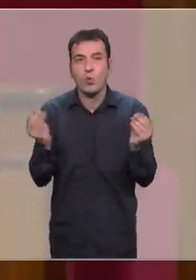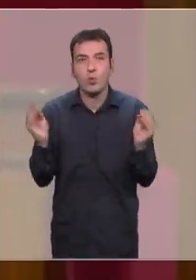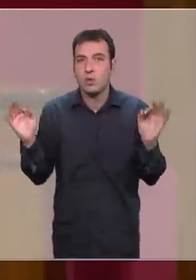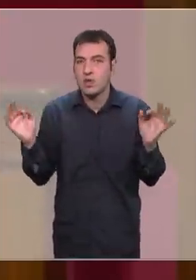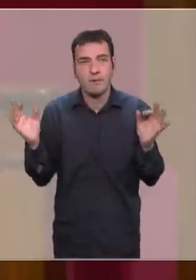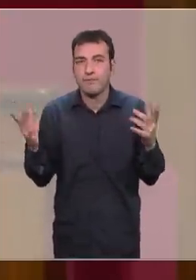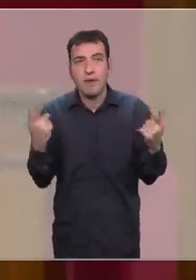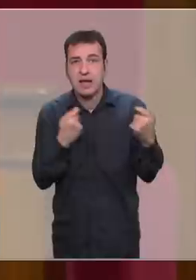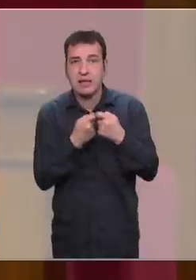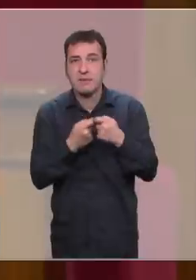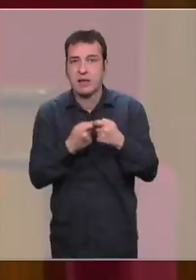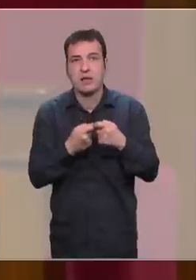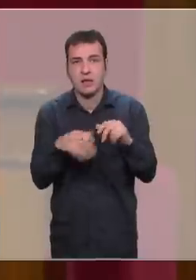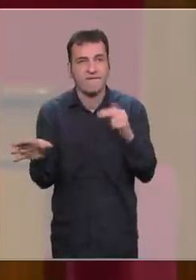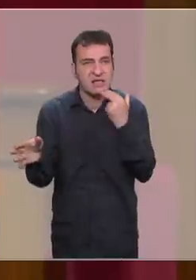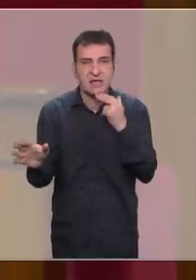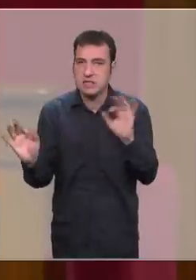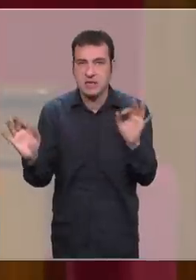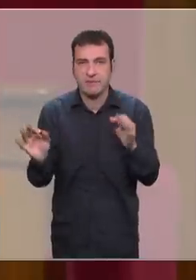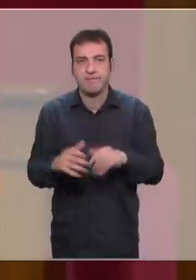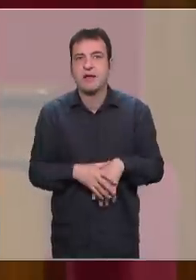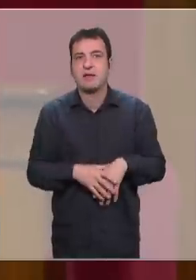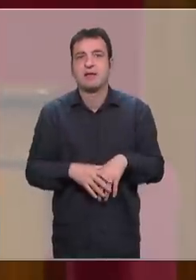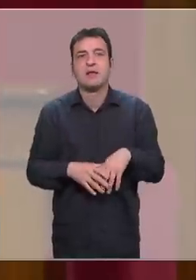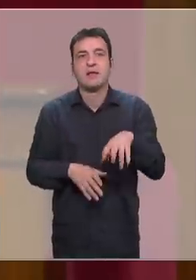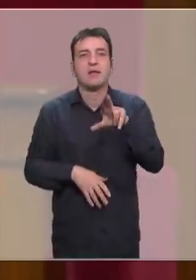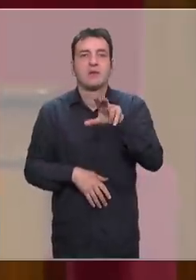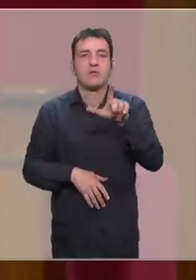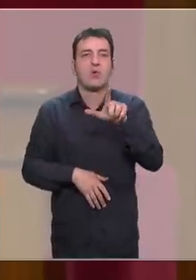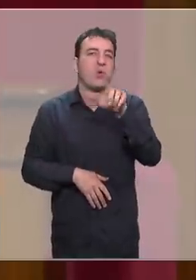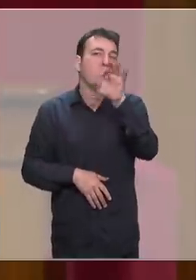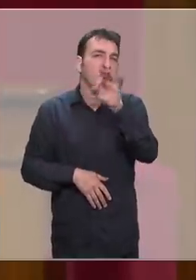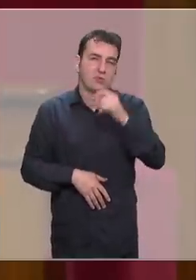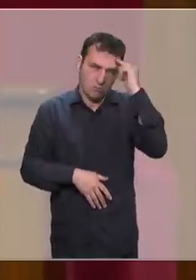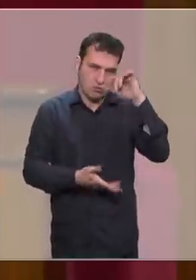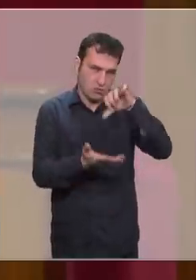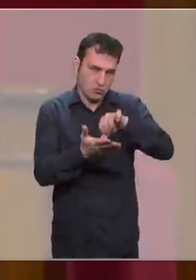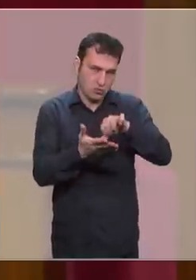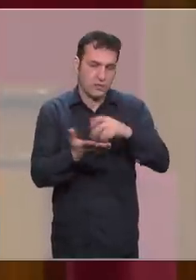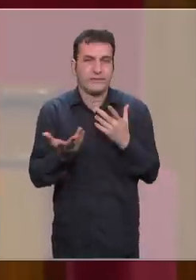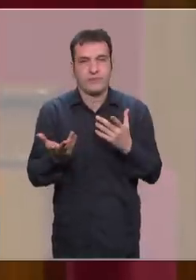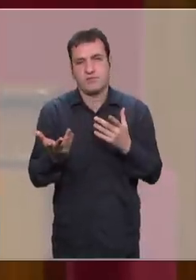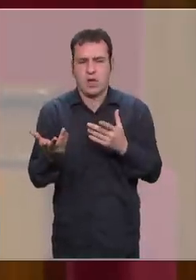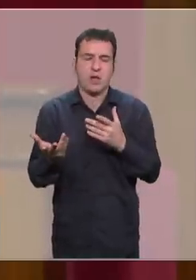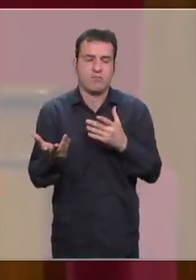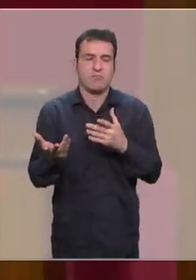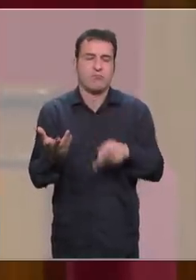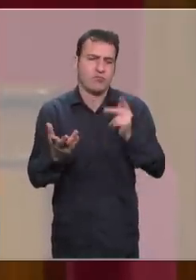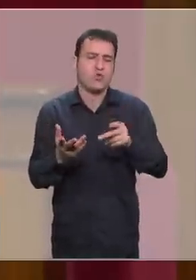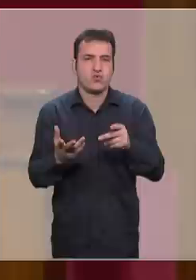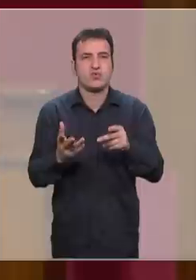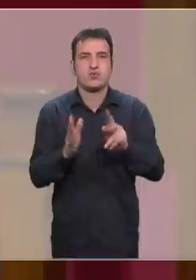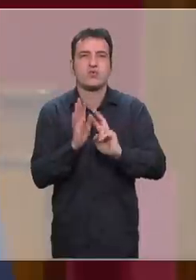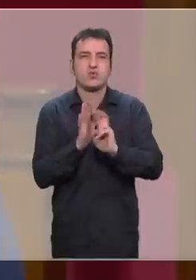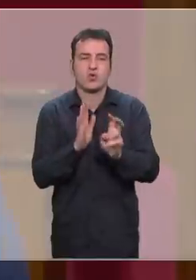adapté et efficace. Ce chiffre tombe à 32% pour l'hypercentre, plus dense et donc mieux loti. Le RER constitue